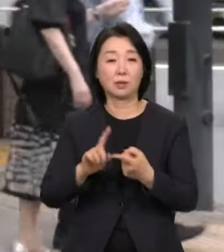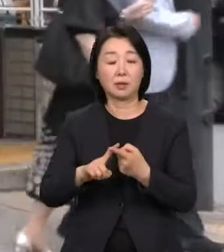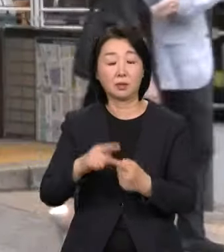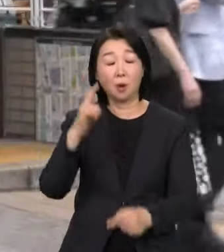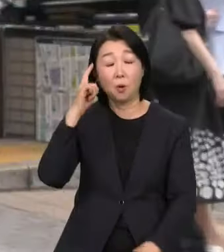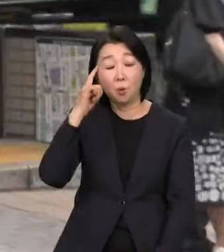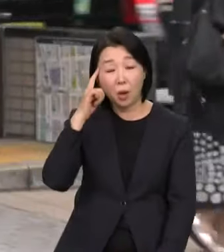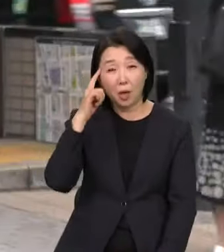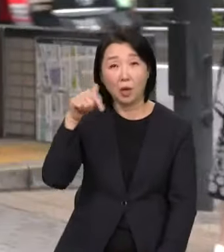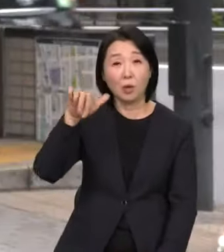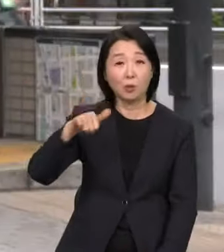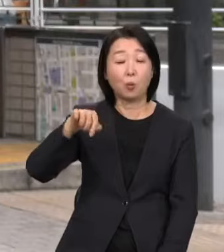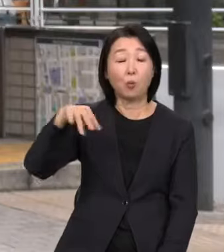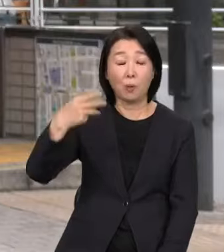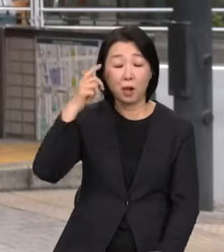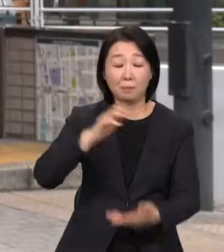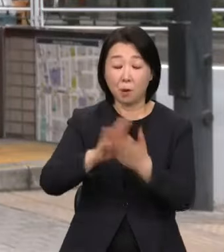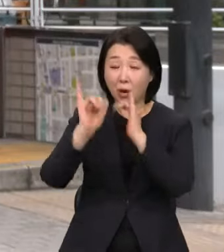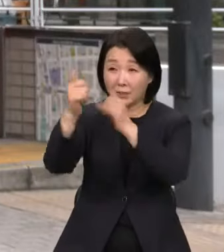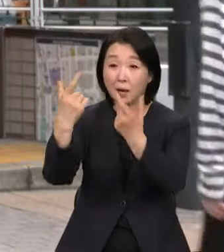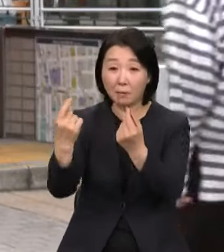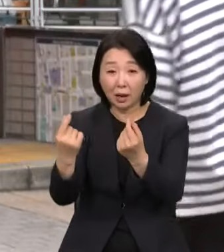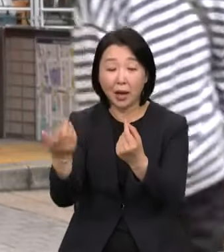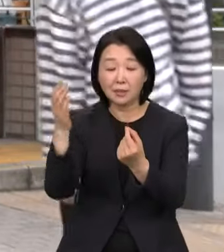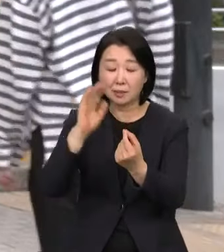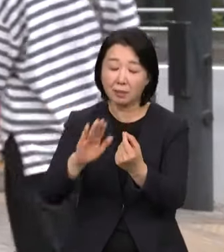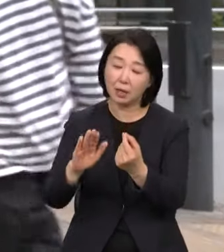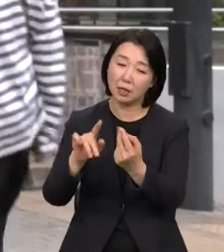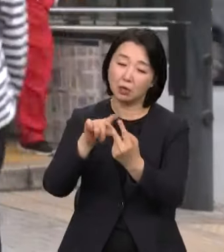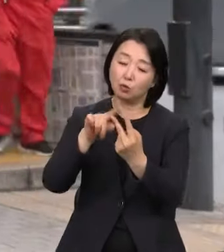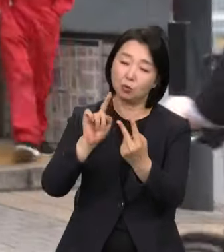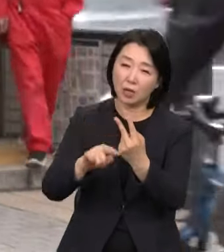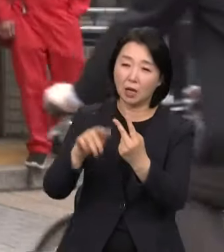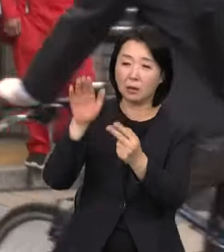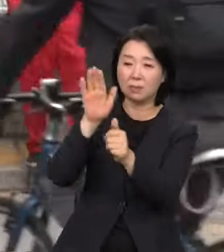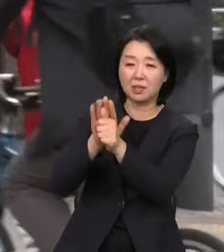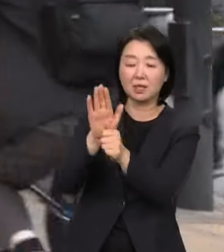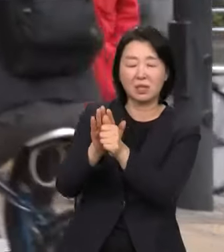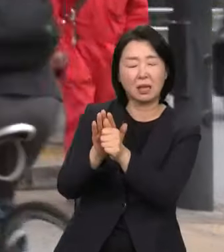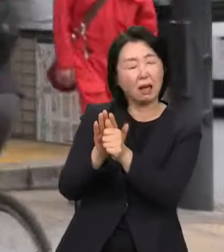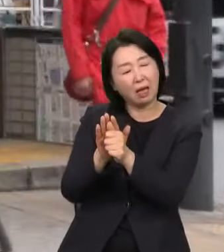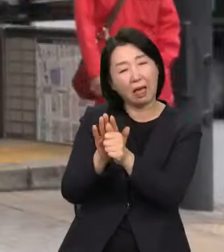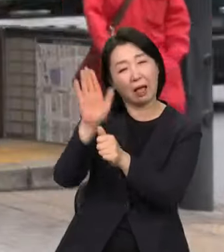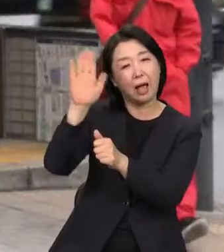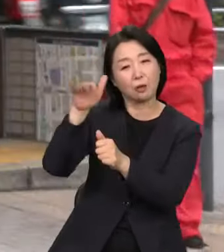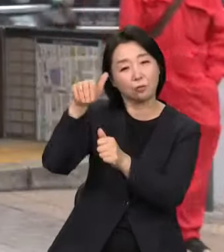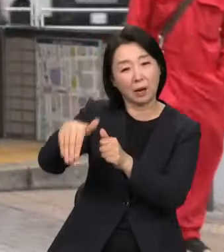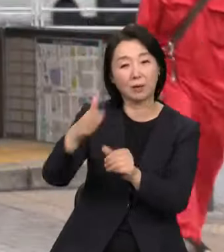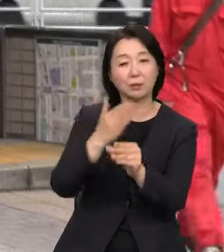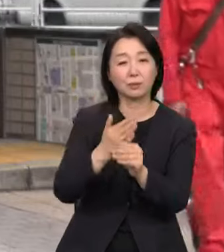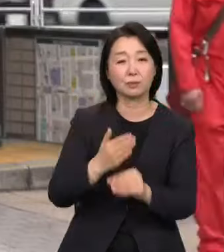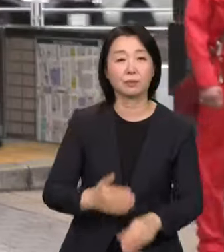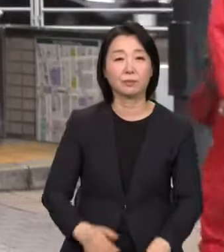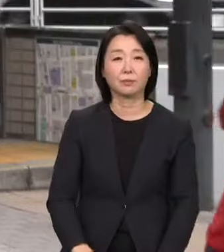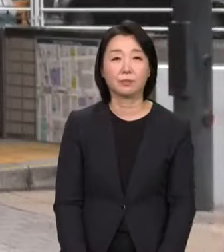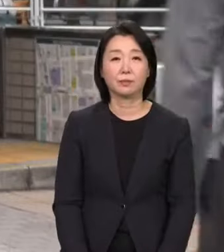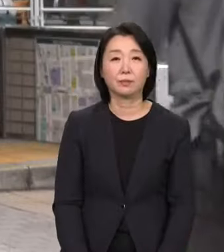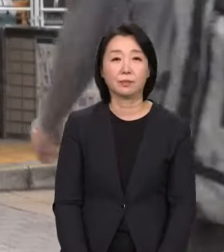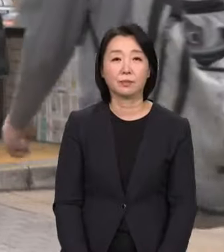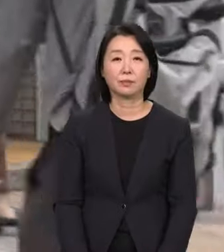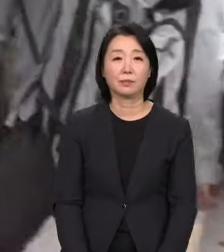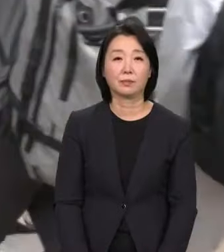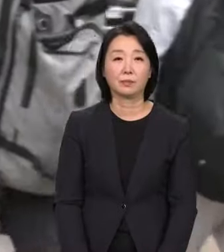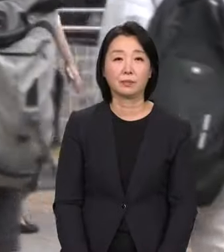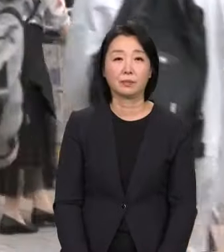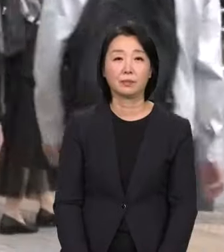노벨 평화상감이라고 말했지만 공교롭게도 두 정상의 지지율은 여전히 고전을 면치 못하고 있는 모습입니다. 도쿄에서